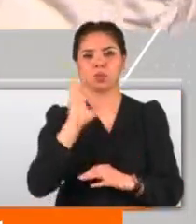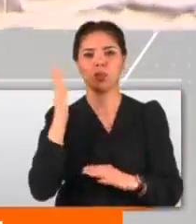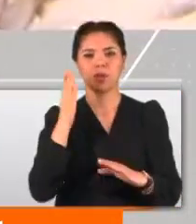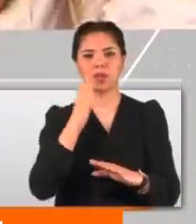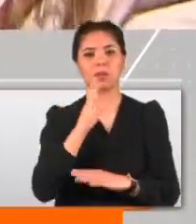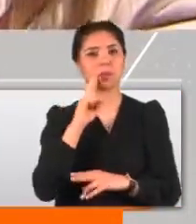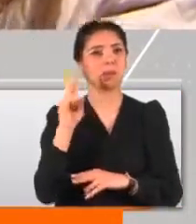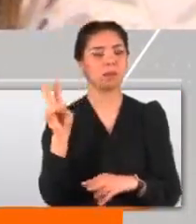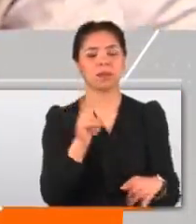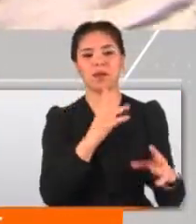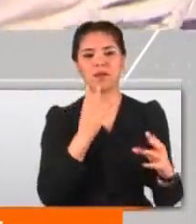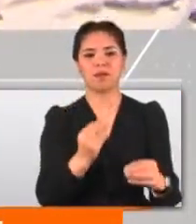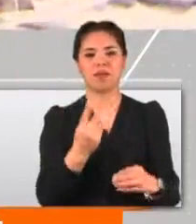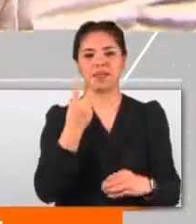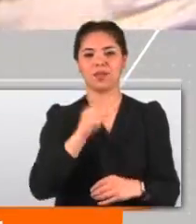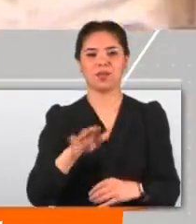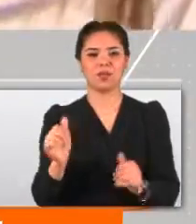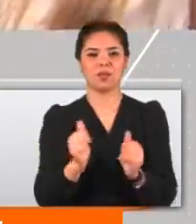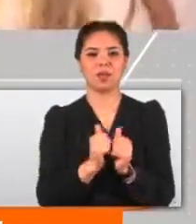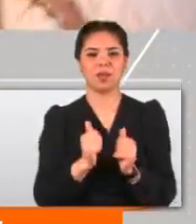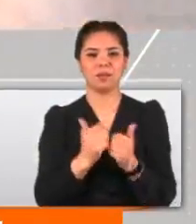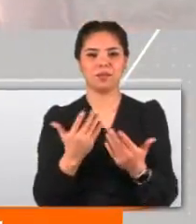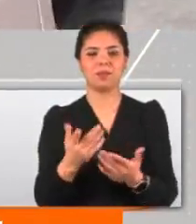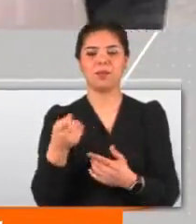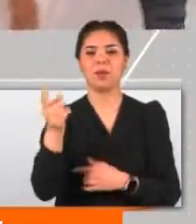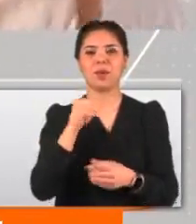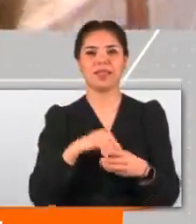bakalım Bir de çocuk var